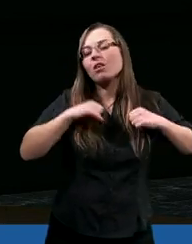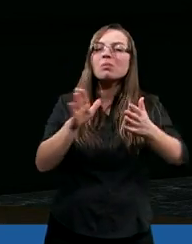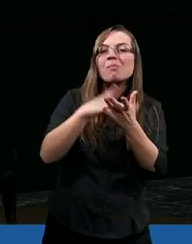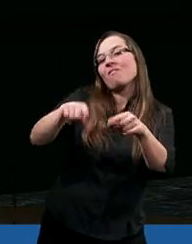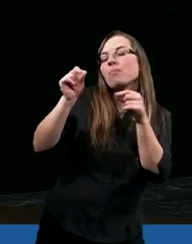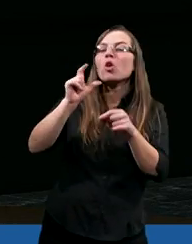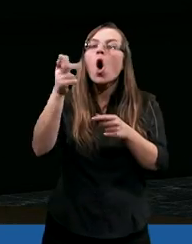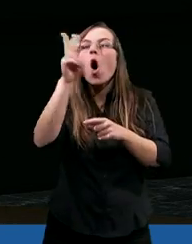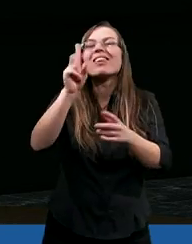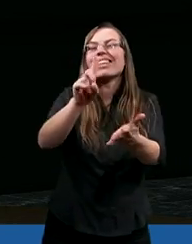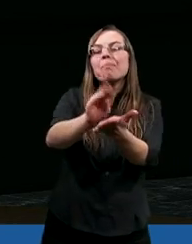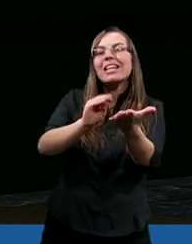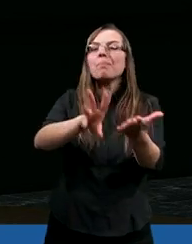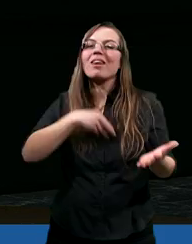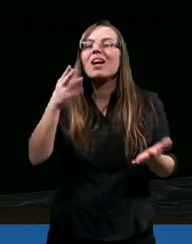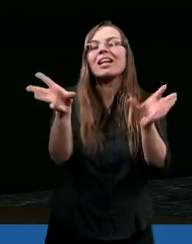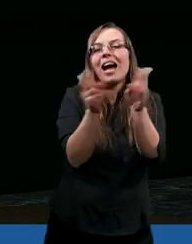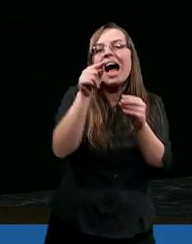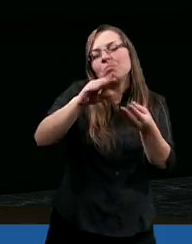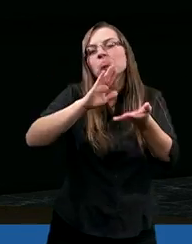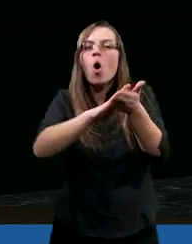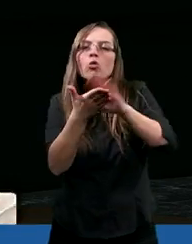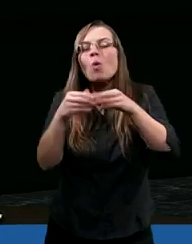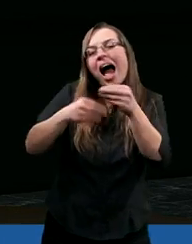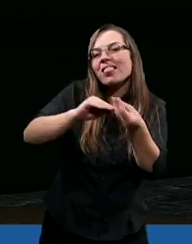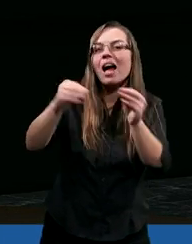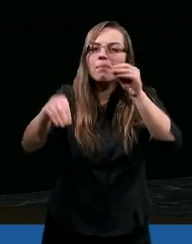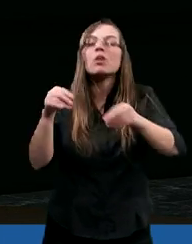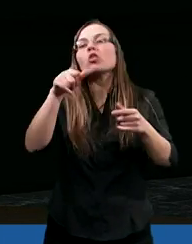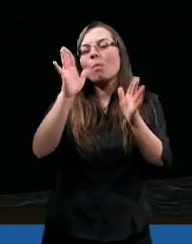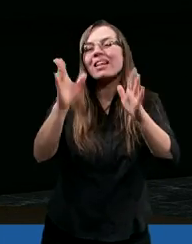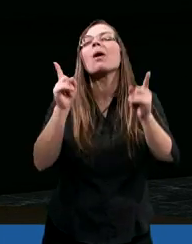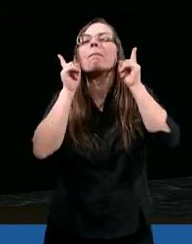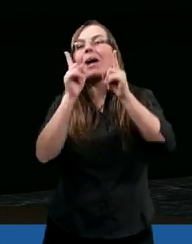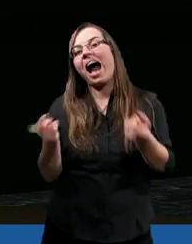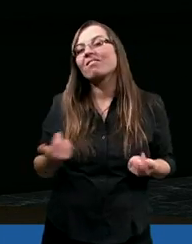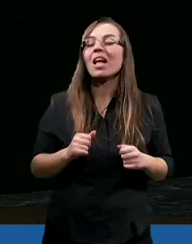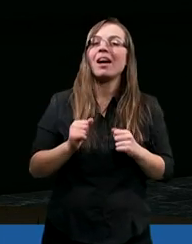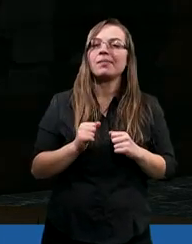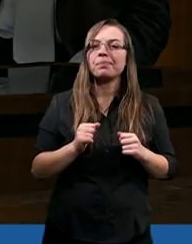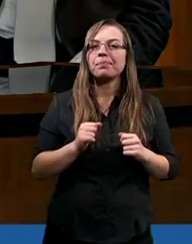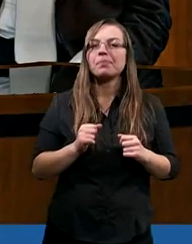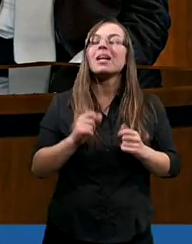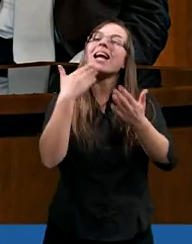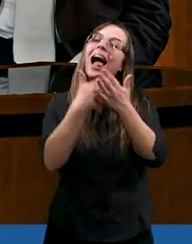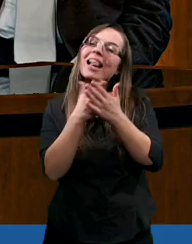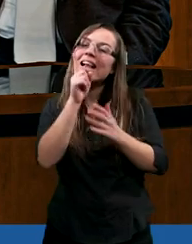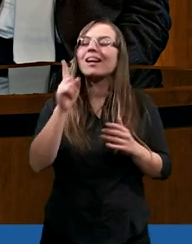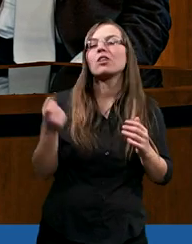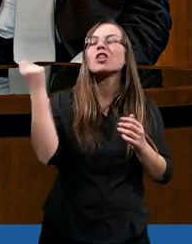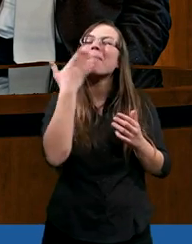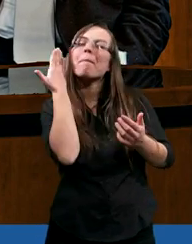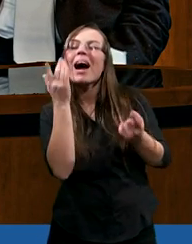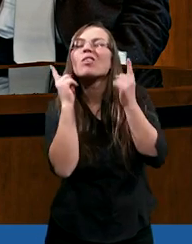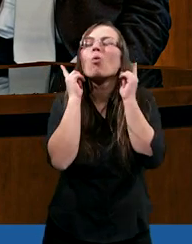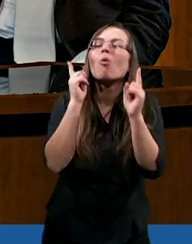cokolwiek z Pisma Świętego, razem poskładam i nie będzie to prawda. Tak. Dlatego trzeba bardzo